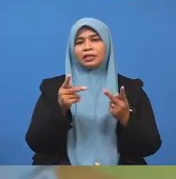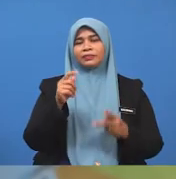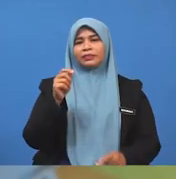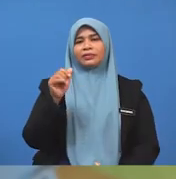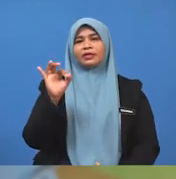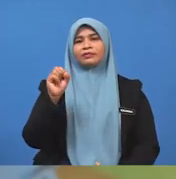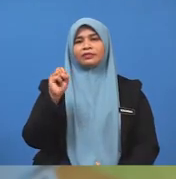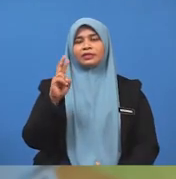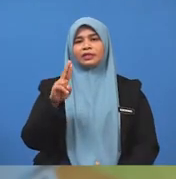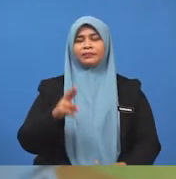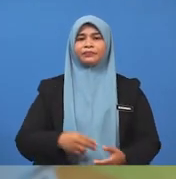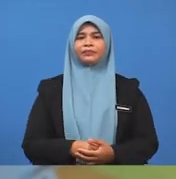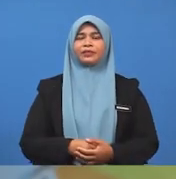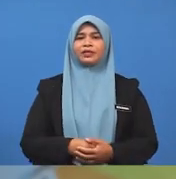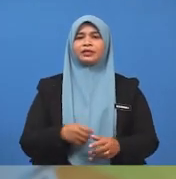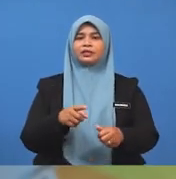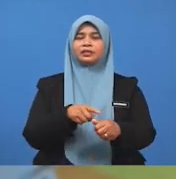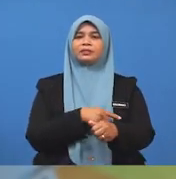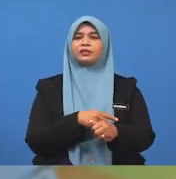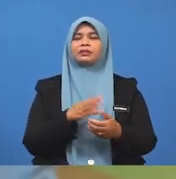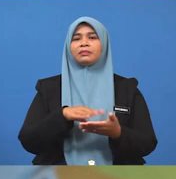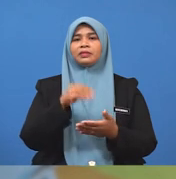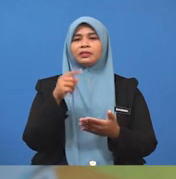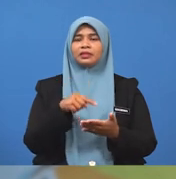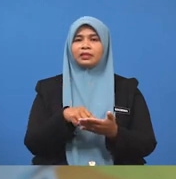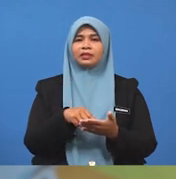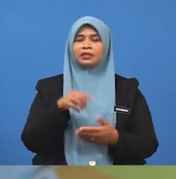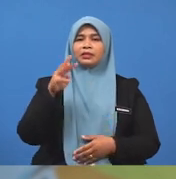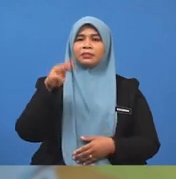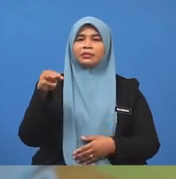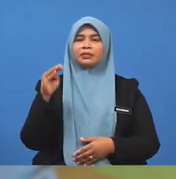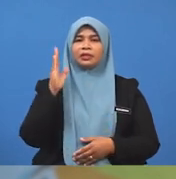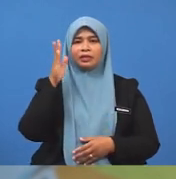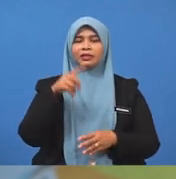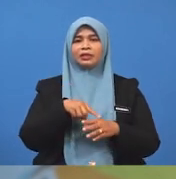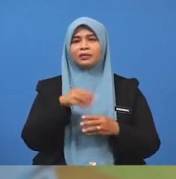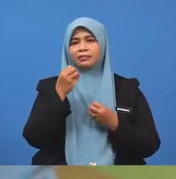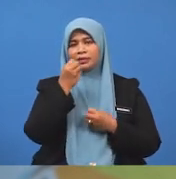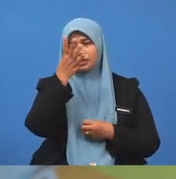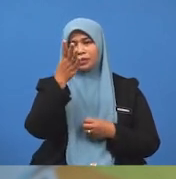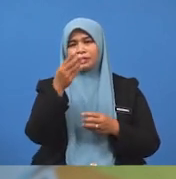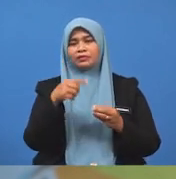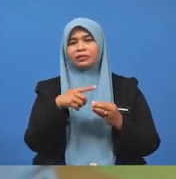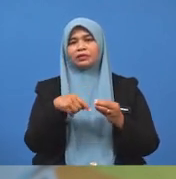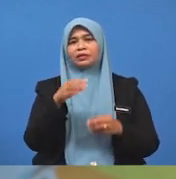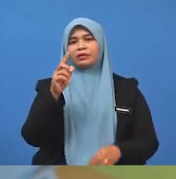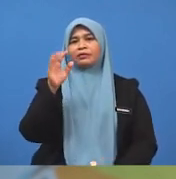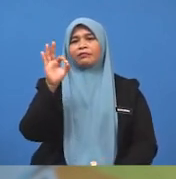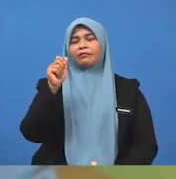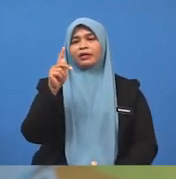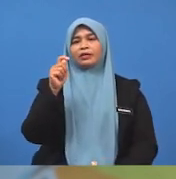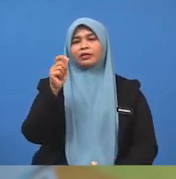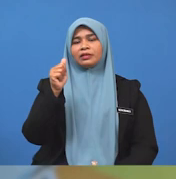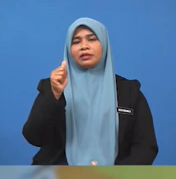sepanjang pembelajaran ini murid-murid akan didedahkan dengan pelbagai fakta dan